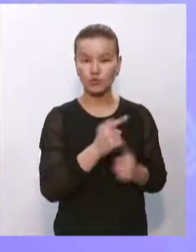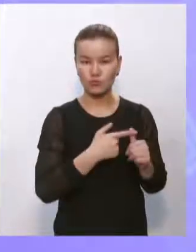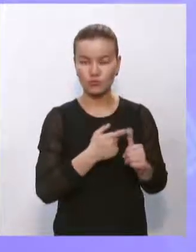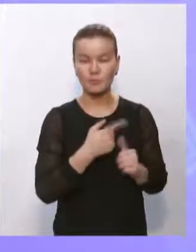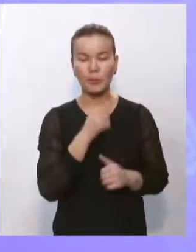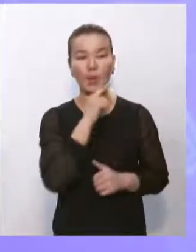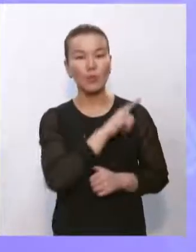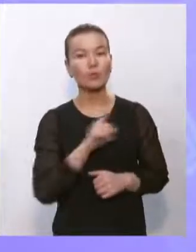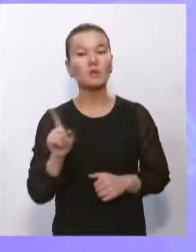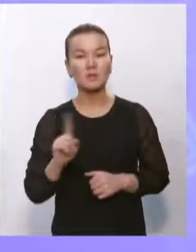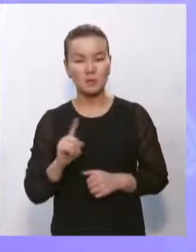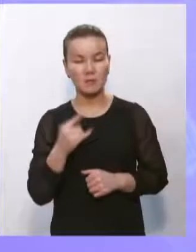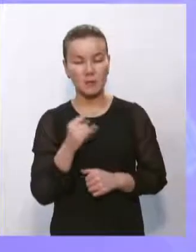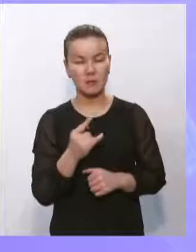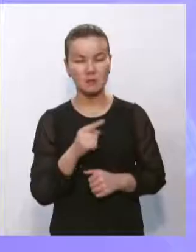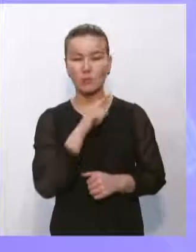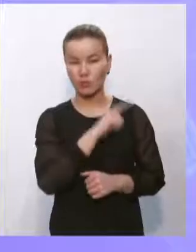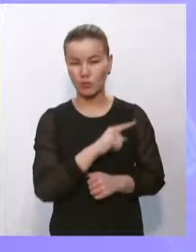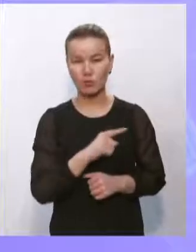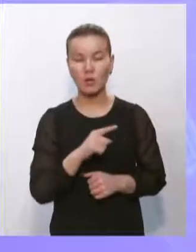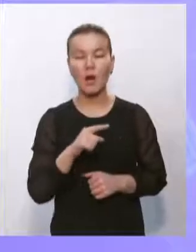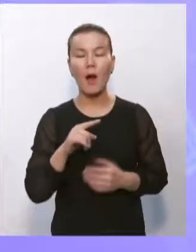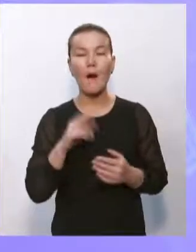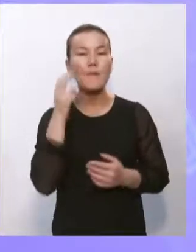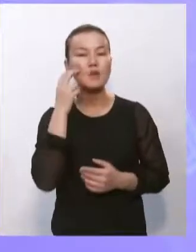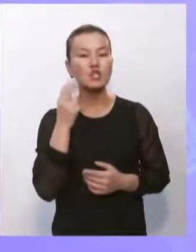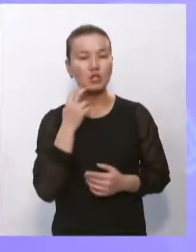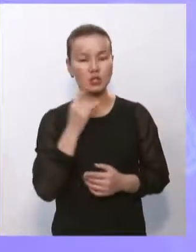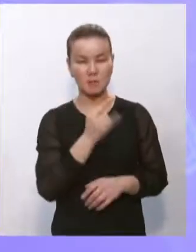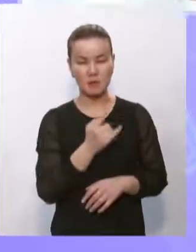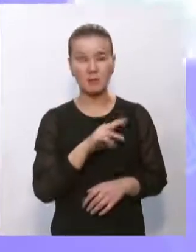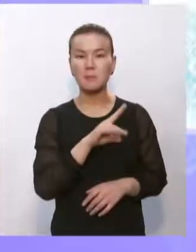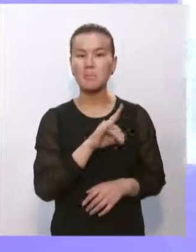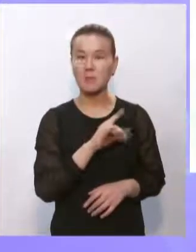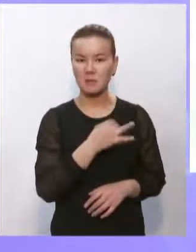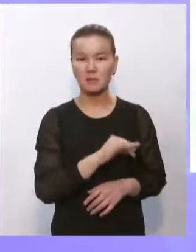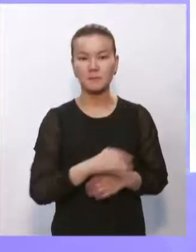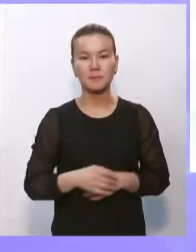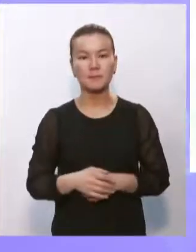Бул эмненин баласы? Бул мышыктын баласы, мый.